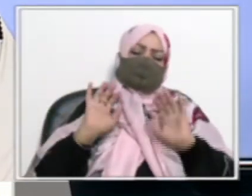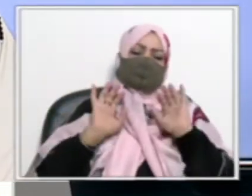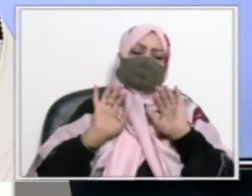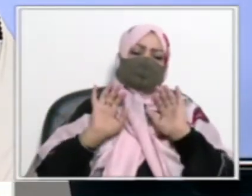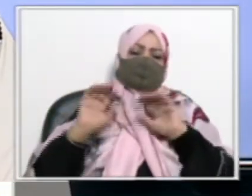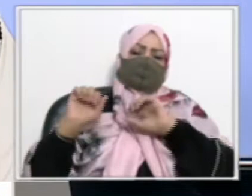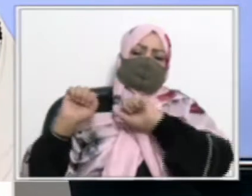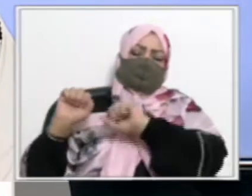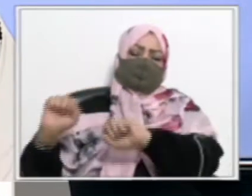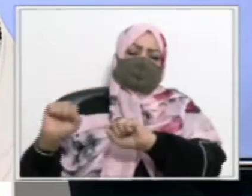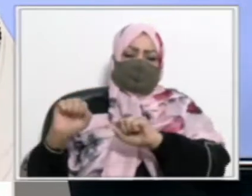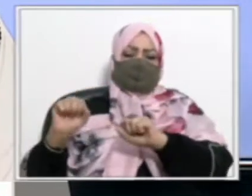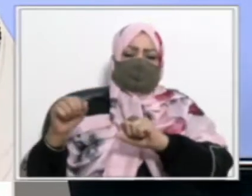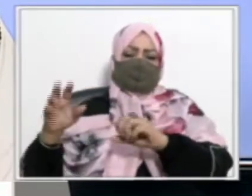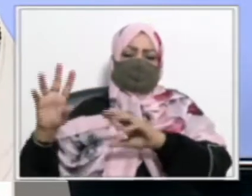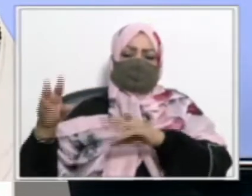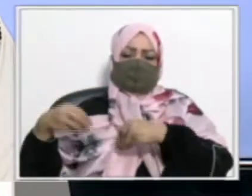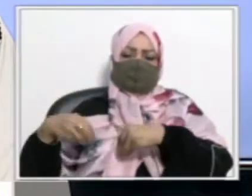مثل هذه الأمور و